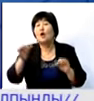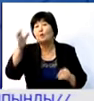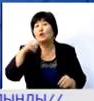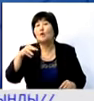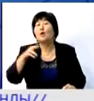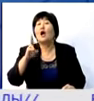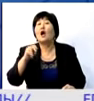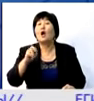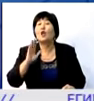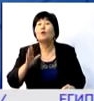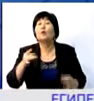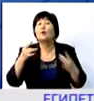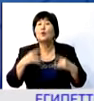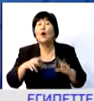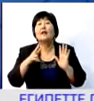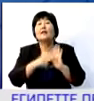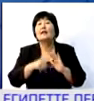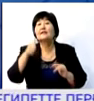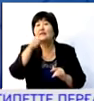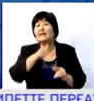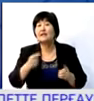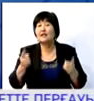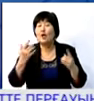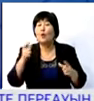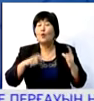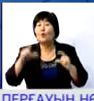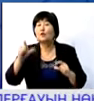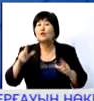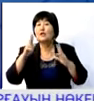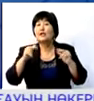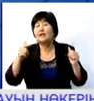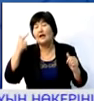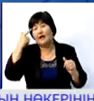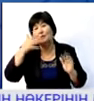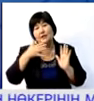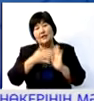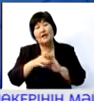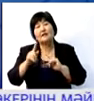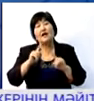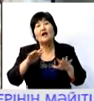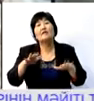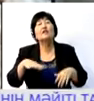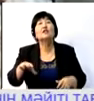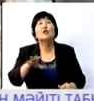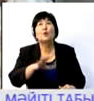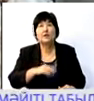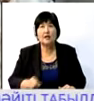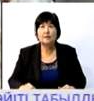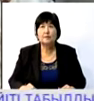Мүлкаман Қалауовтың туғанына 80 жыл. Осыған орай студенттер сарайында ғылыми танымдық конференция өтті.